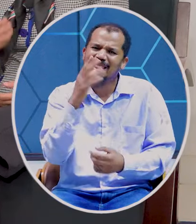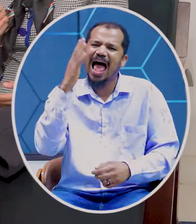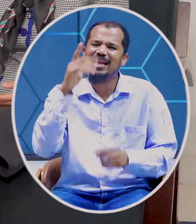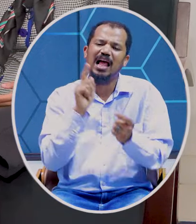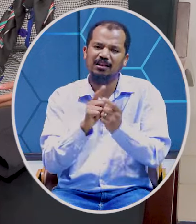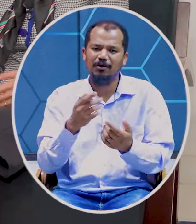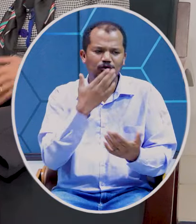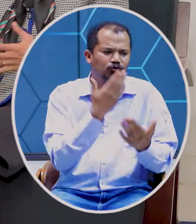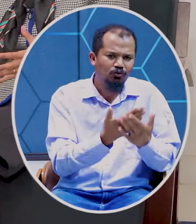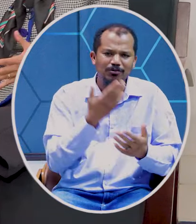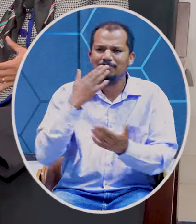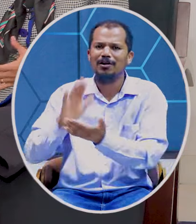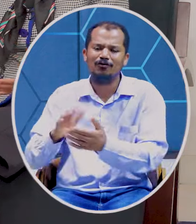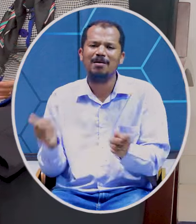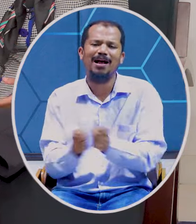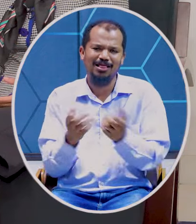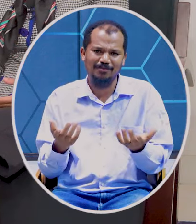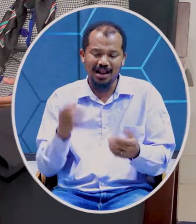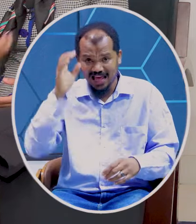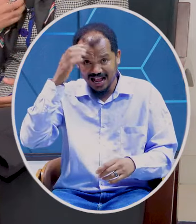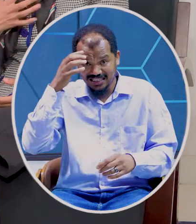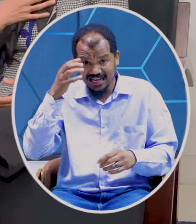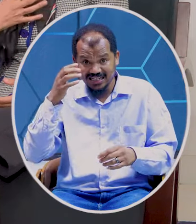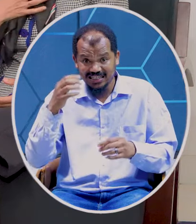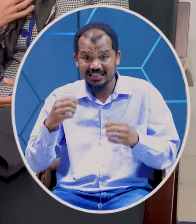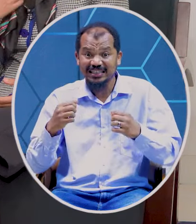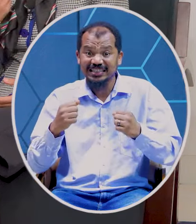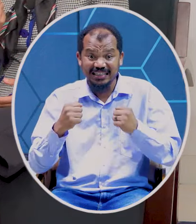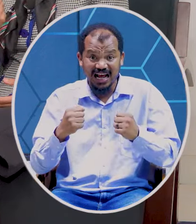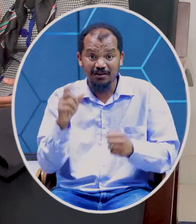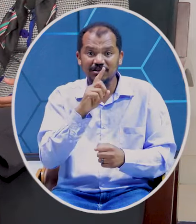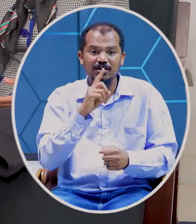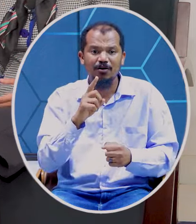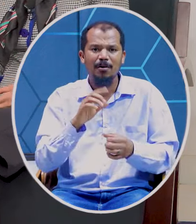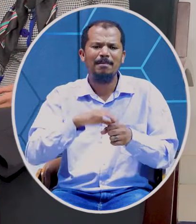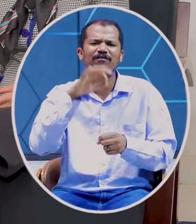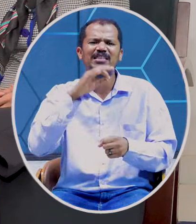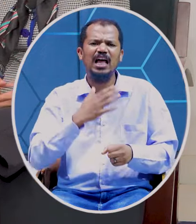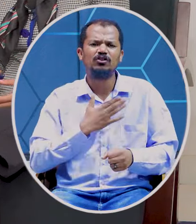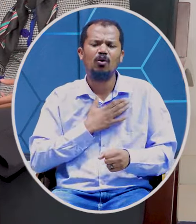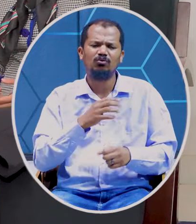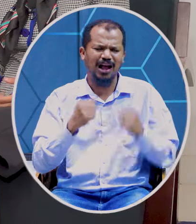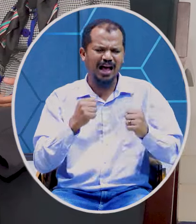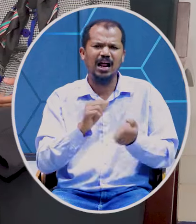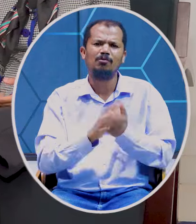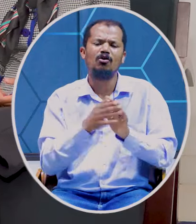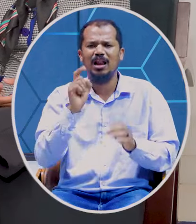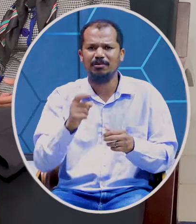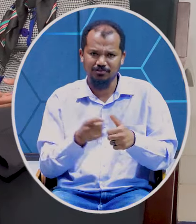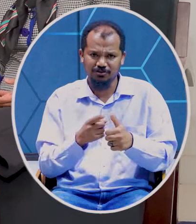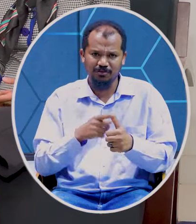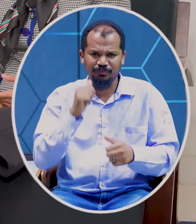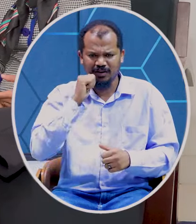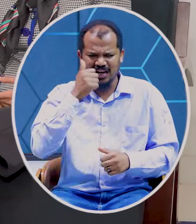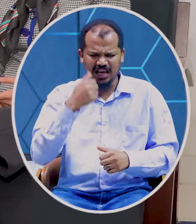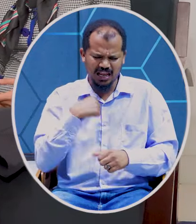ያጋጥማል። በአጠቃላይ እኔ መክሮ ለካንሰር ታካሚዎች በቃ ኢምፓወርድ መሆን፣ ራሳቸው ጠንካራ መሆን፣ መንፈሳቸውን ጠንካራ ማድረግ፣